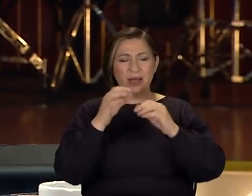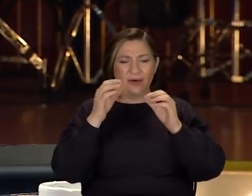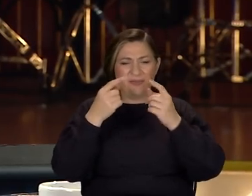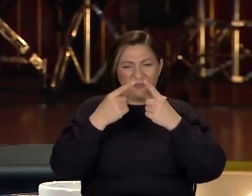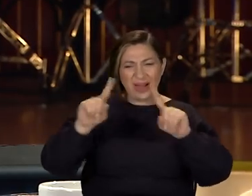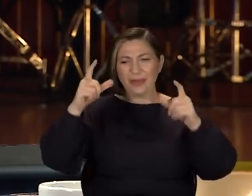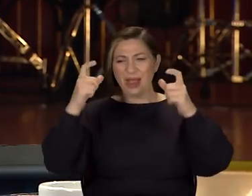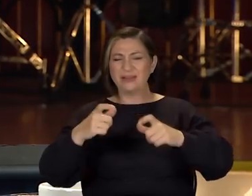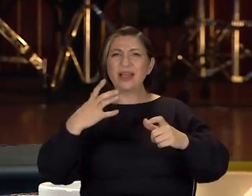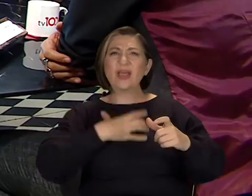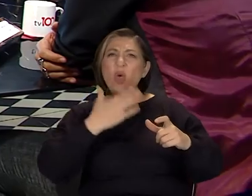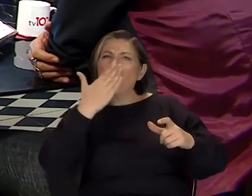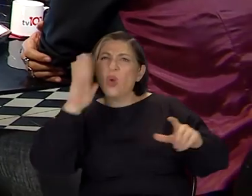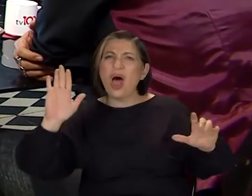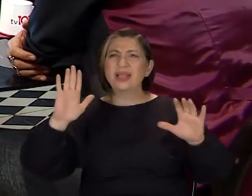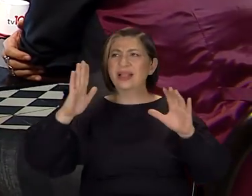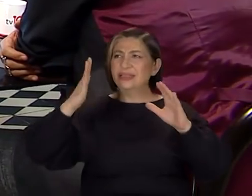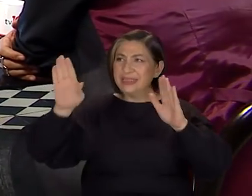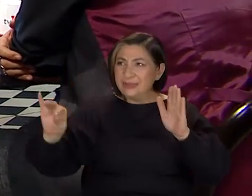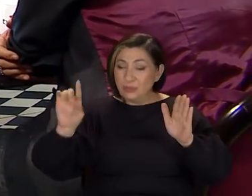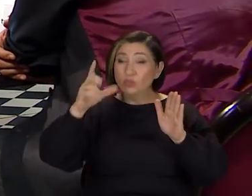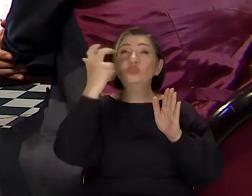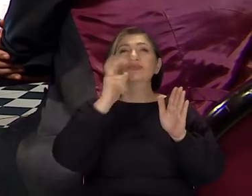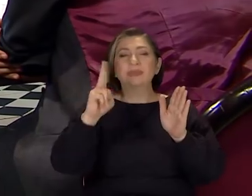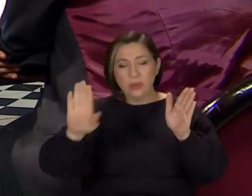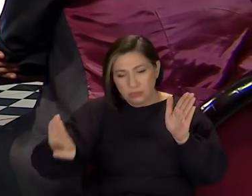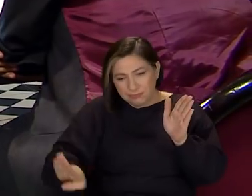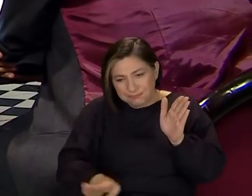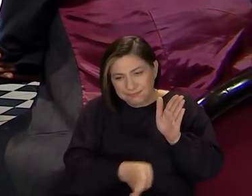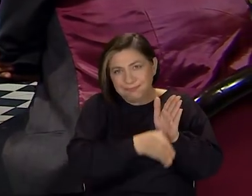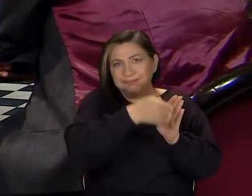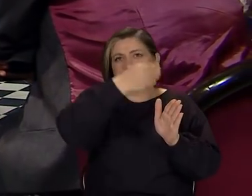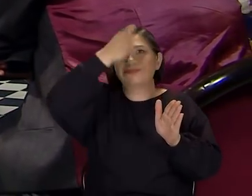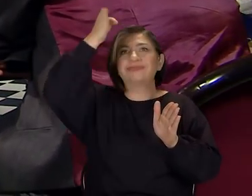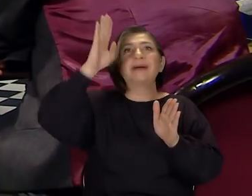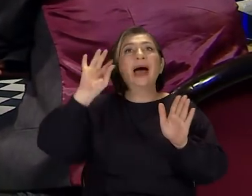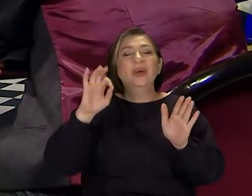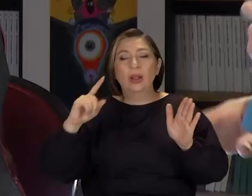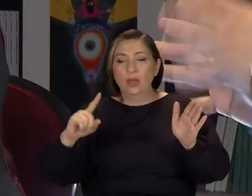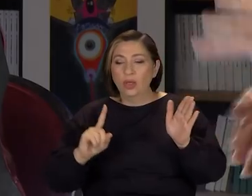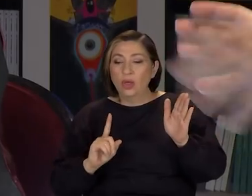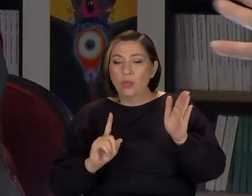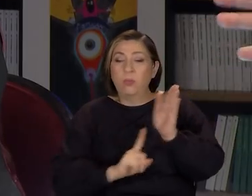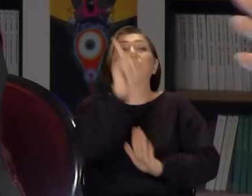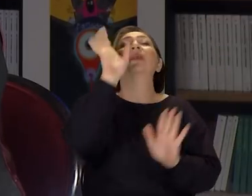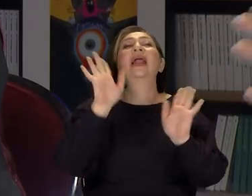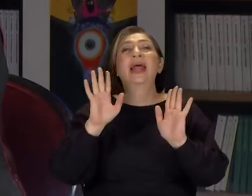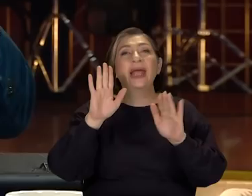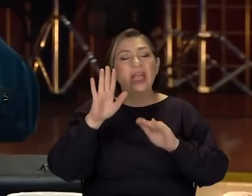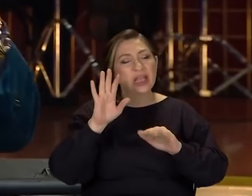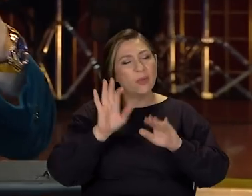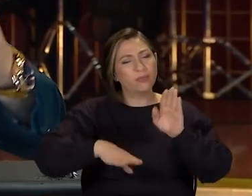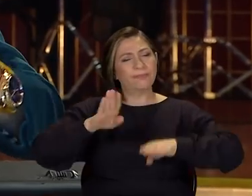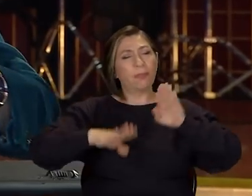underground... Daha böyle bir dipten gelen dalgadır senin müziğin. Böyle öyle geldin. Evet. Hiç böyle debelenmeden,